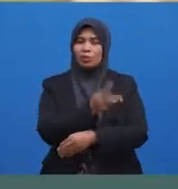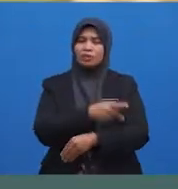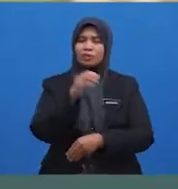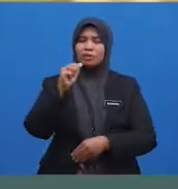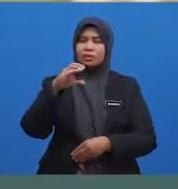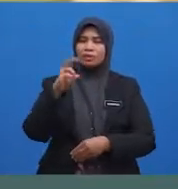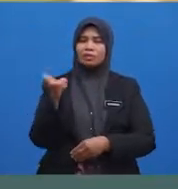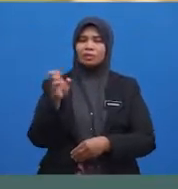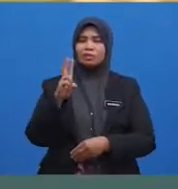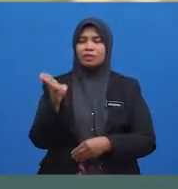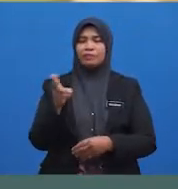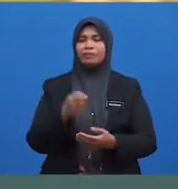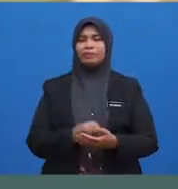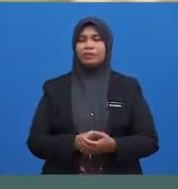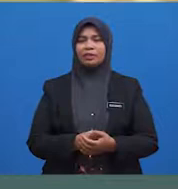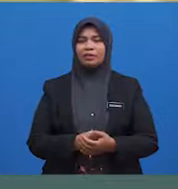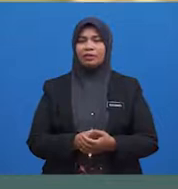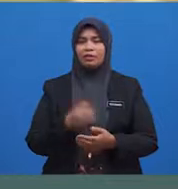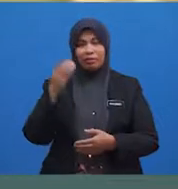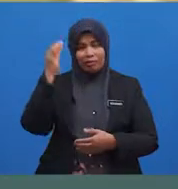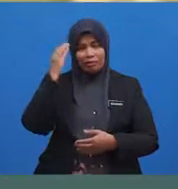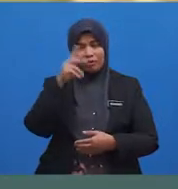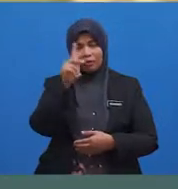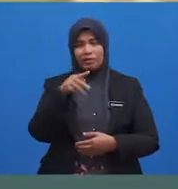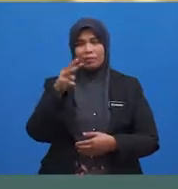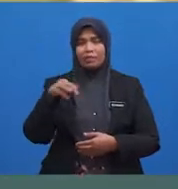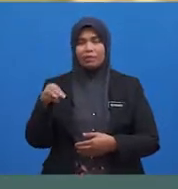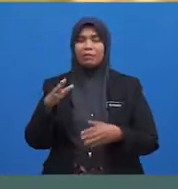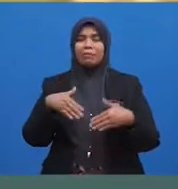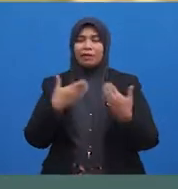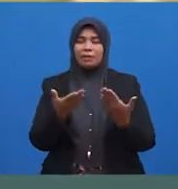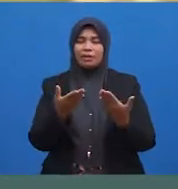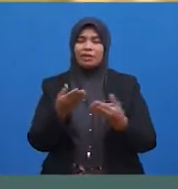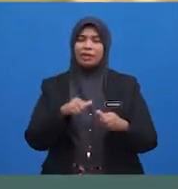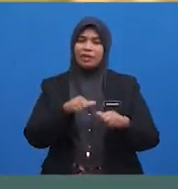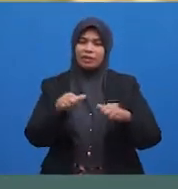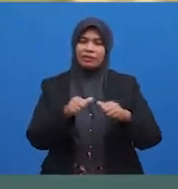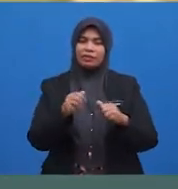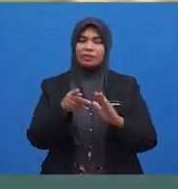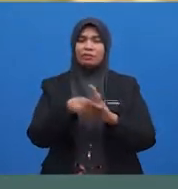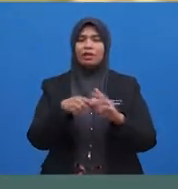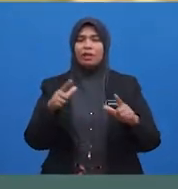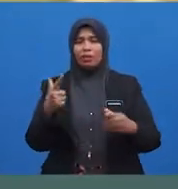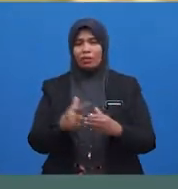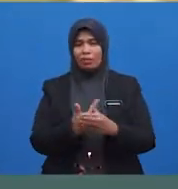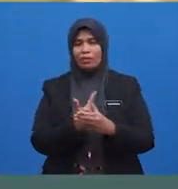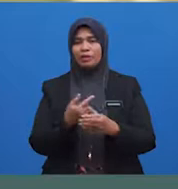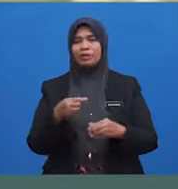menguasai negeri-negeri tersebut. Tahukah murid-murid bagaimana aktiviti perlombongan biji timah ini